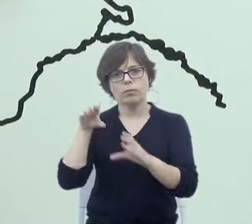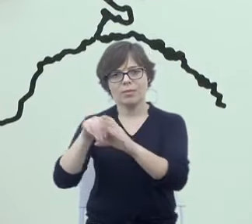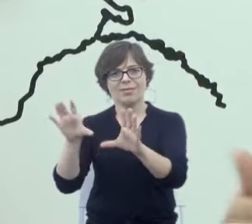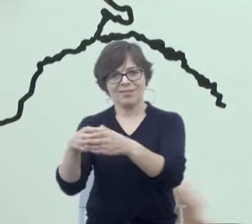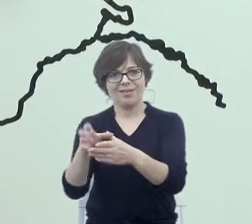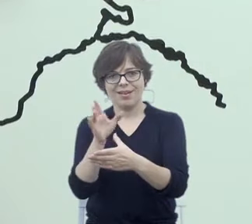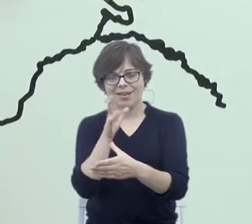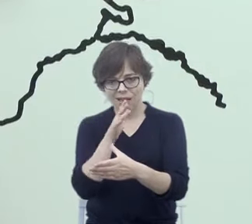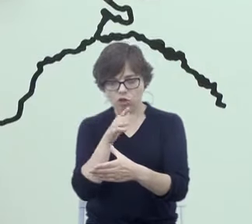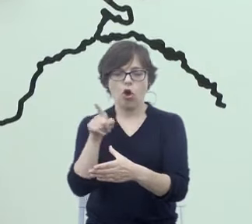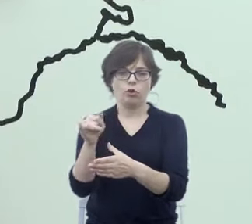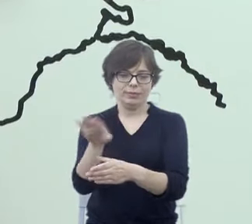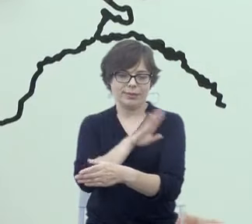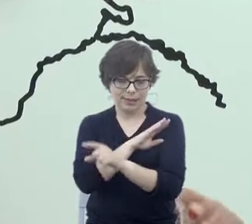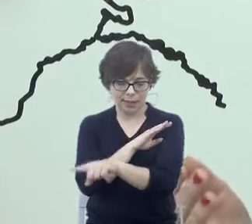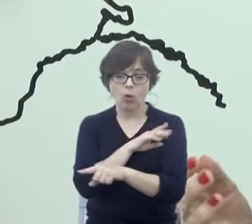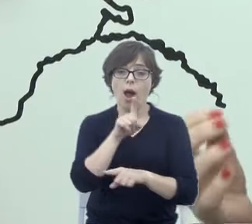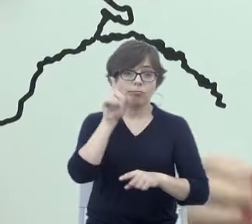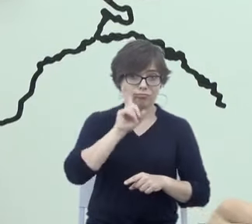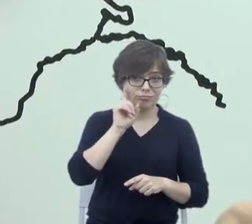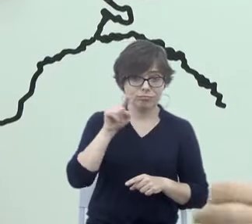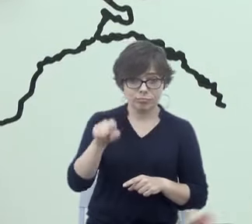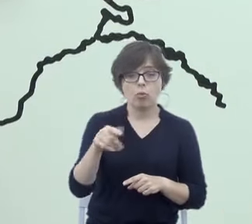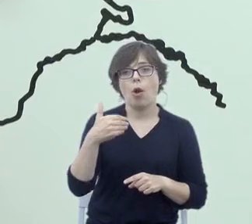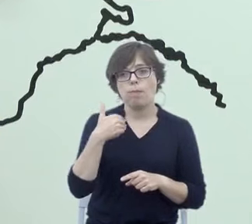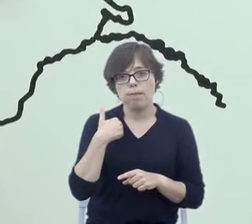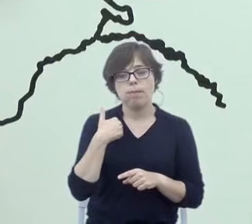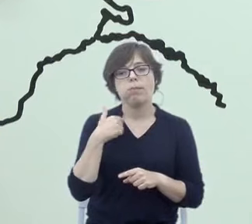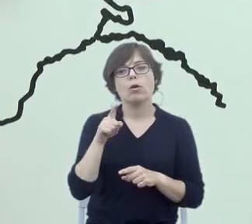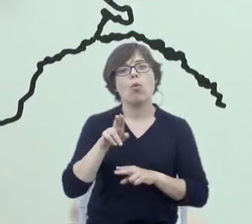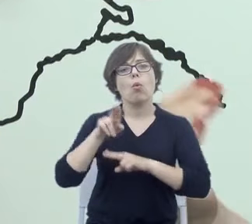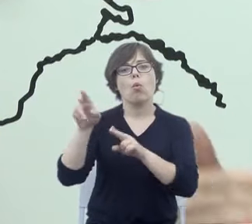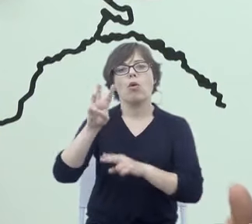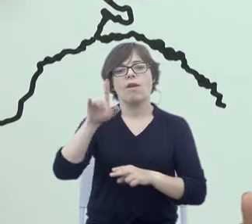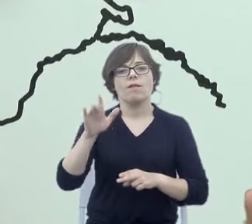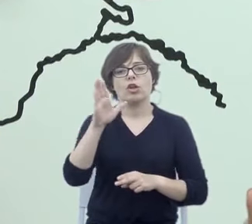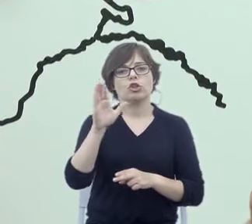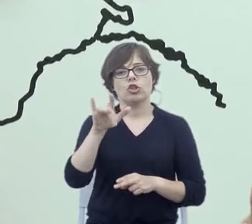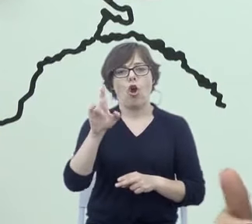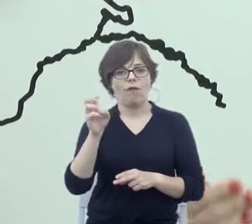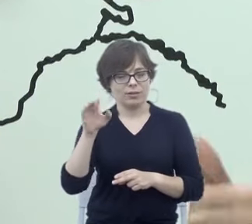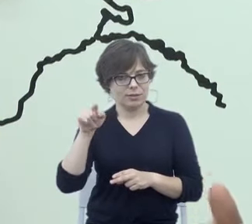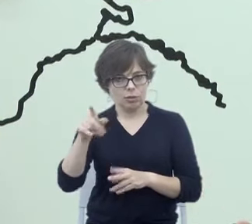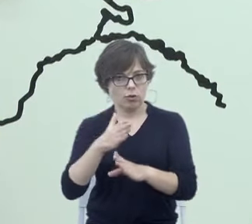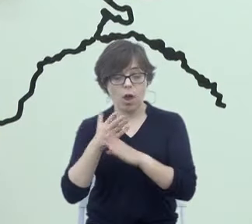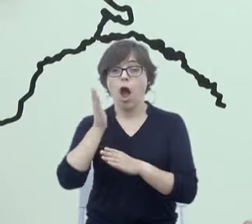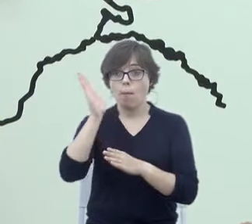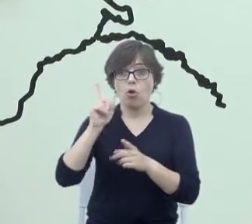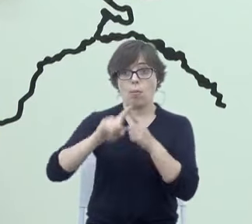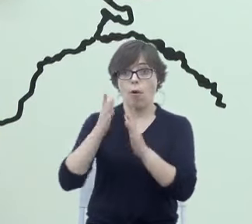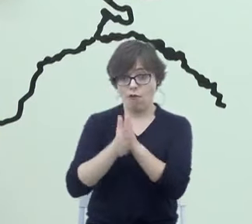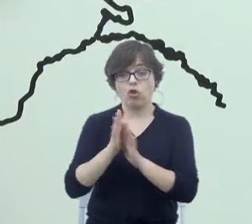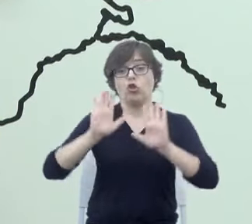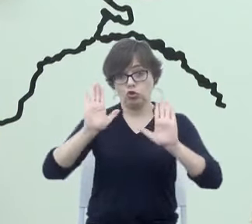zginęły, natomiast on był przetrzymywany u Wyszykowskich. Natomiast po wojnie został na